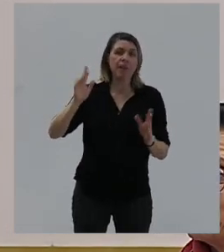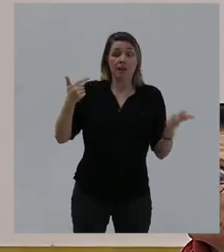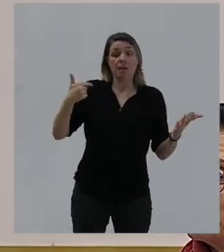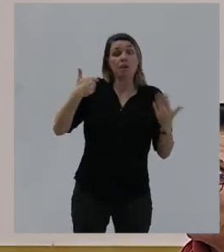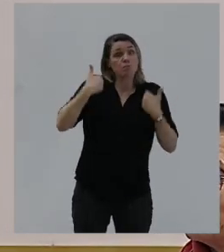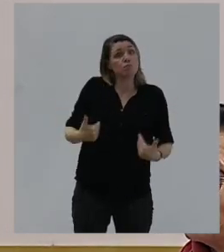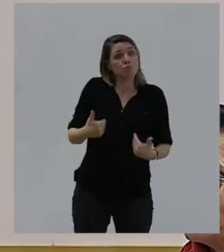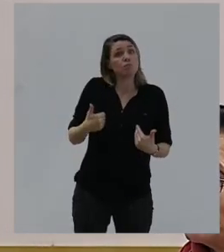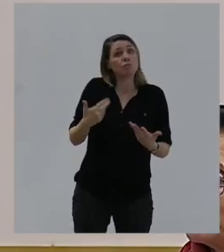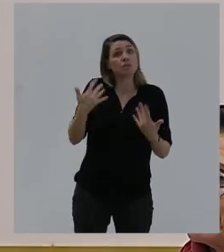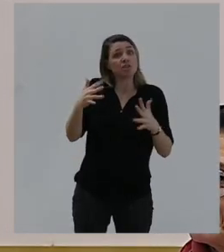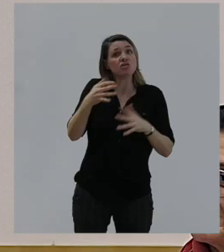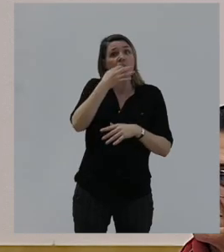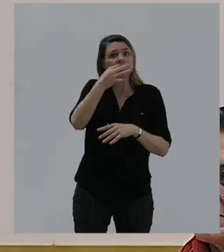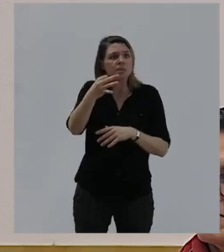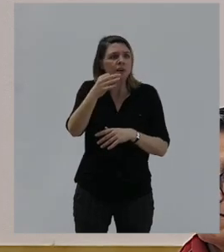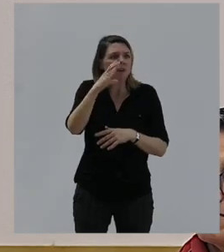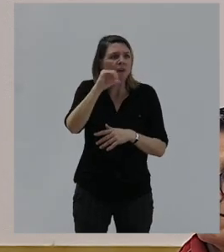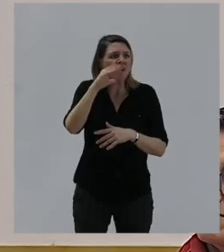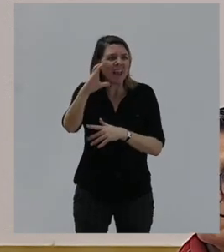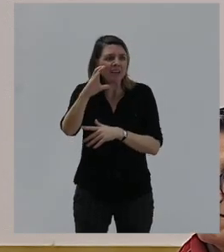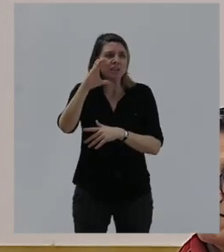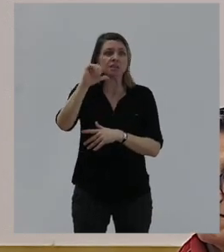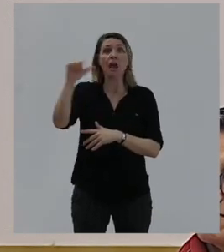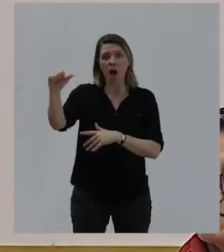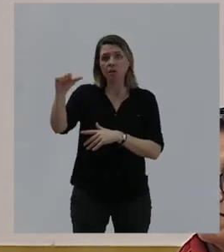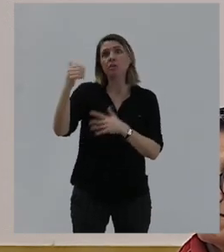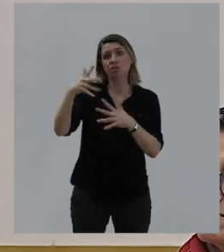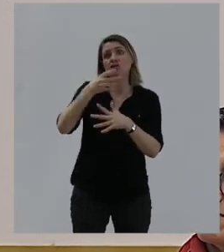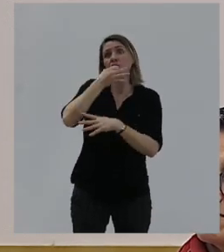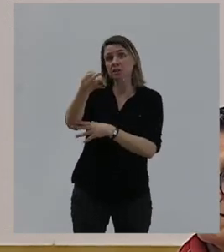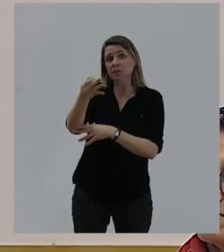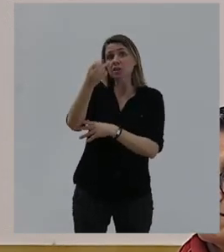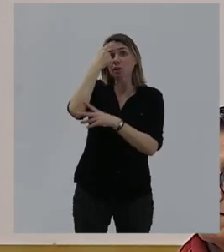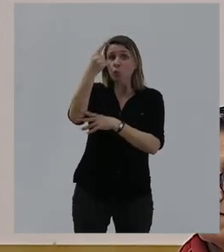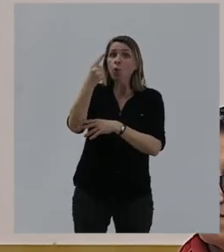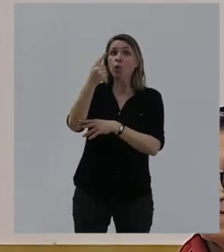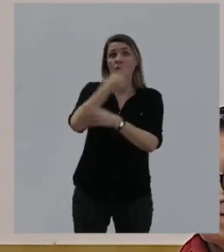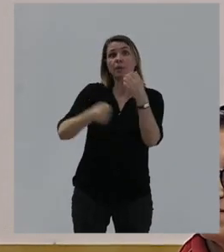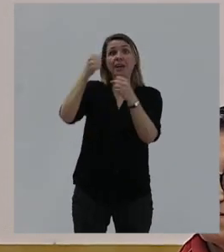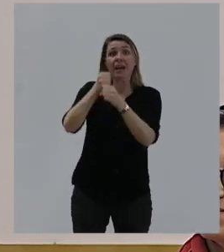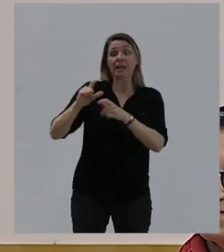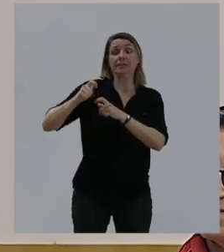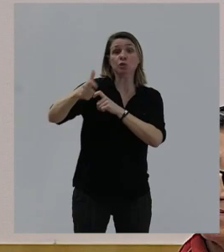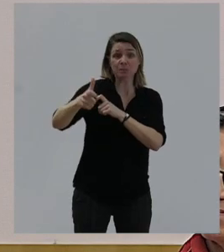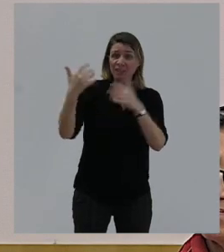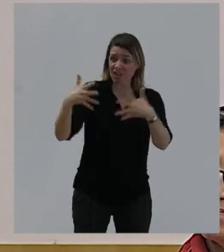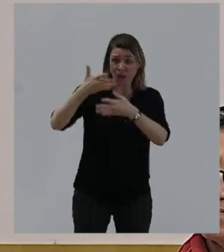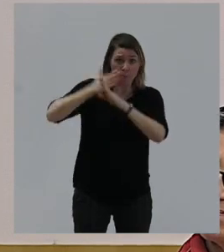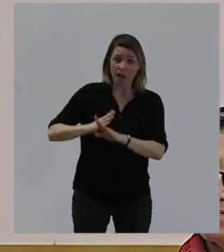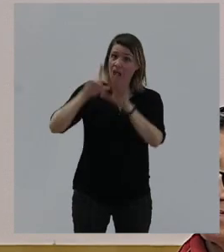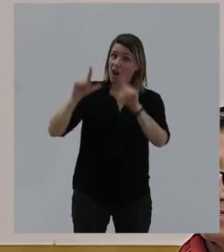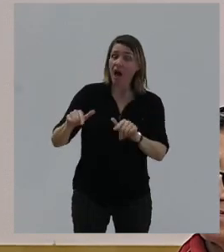d'ailleurs moi-même dit en CAC et en CA, pour justifier de mettre en place des dispositifs qui existent donc déjà,